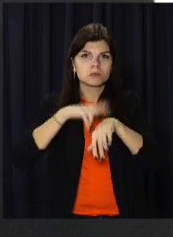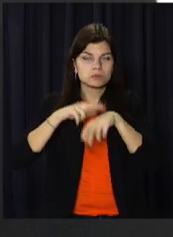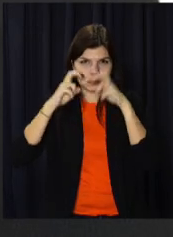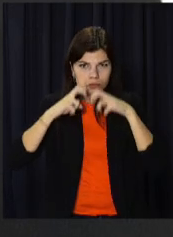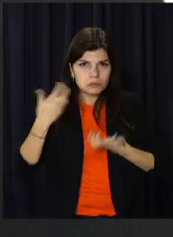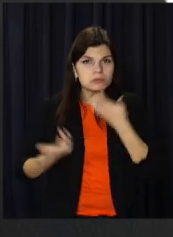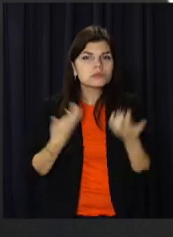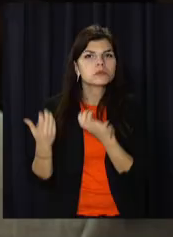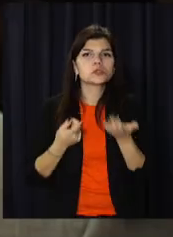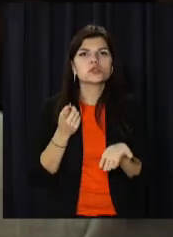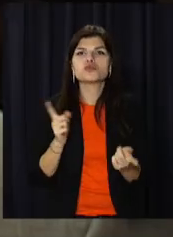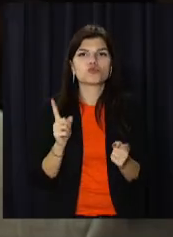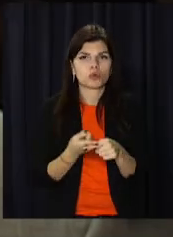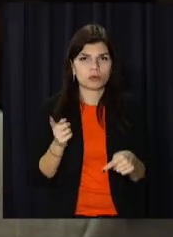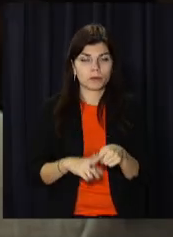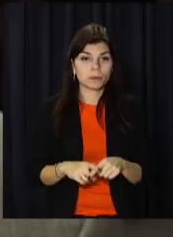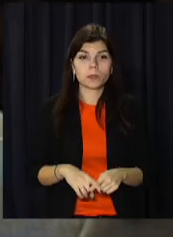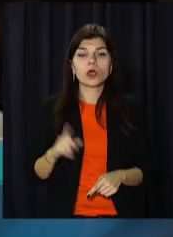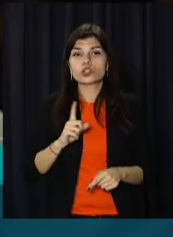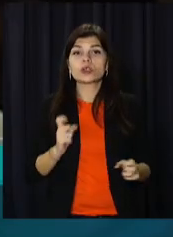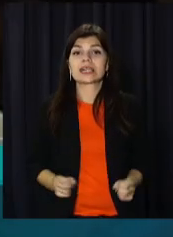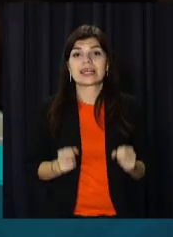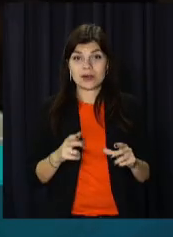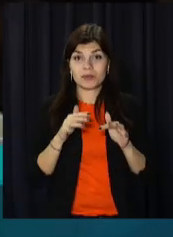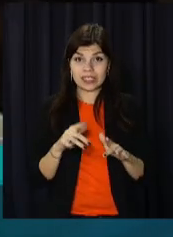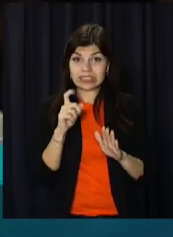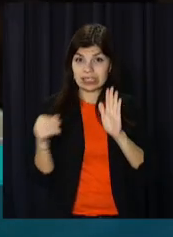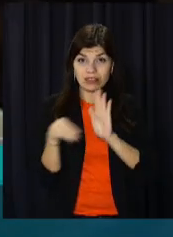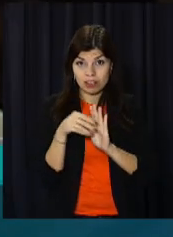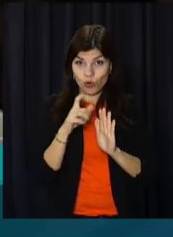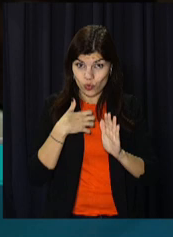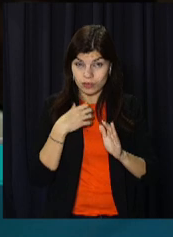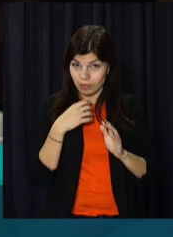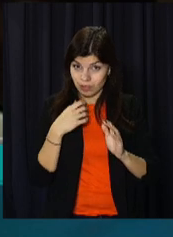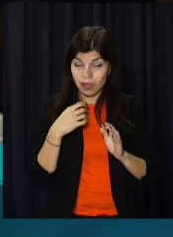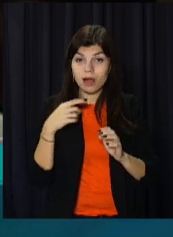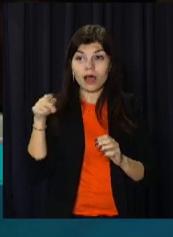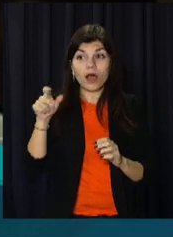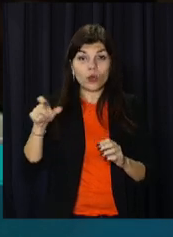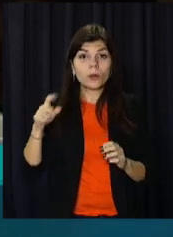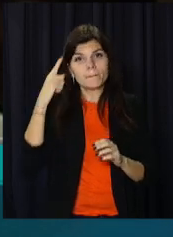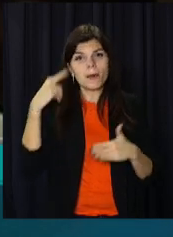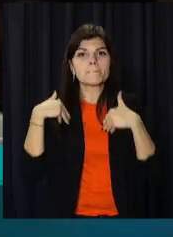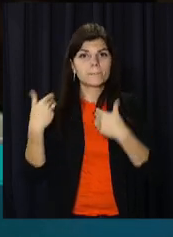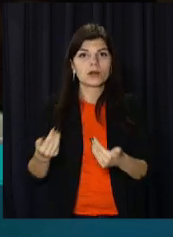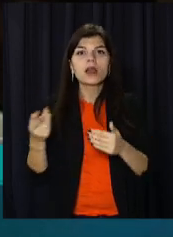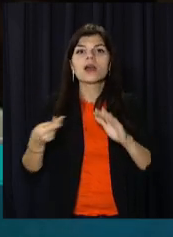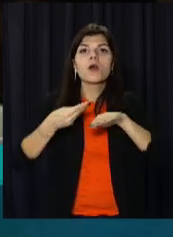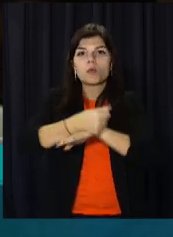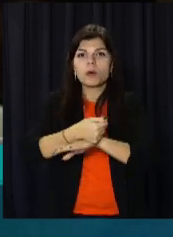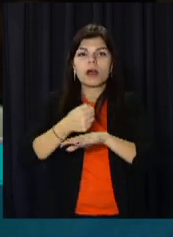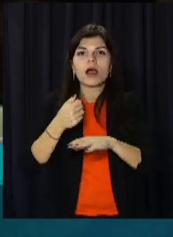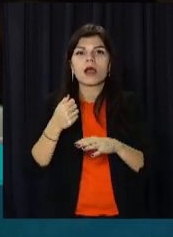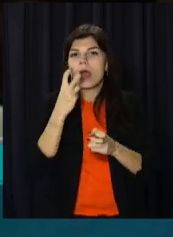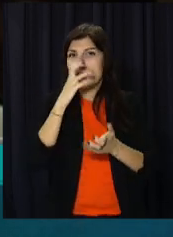слідство. Щоб уникнути кримінальної відповідальності за хабарництво, зловмисники пропонували пацієнтам сплачувати внески